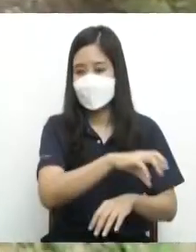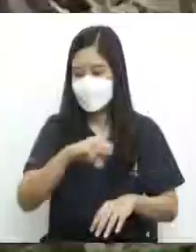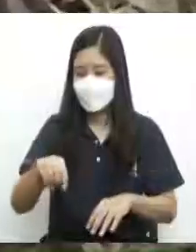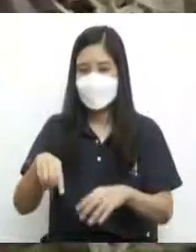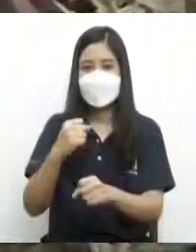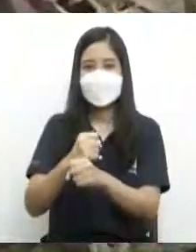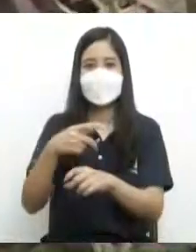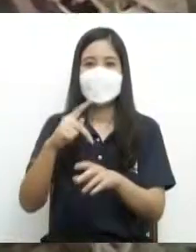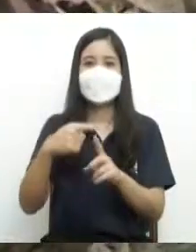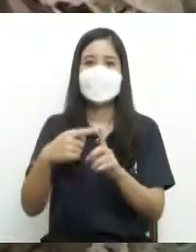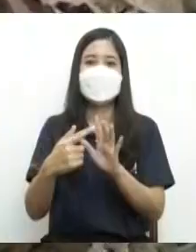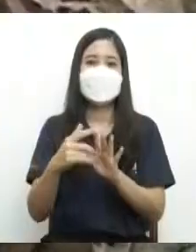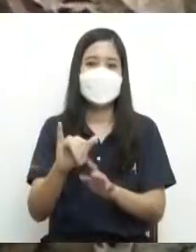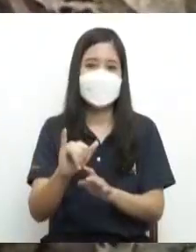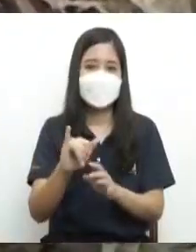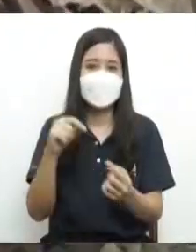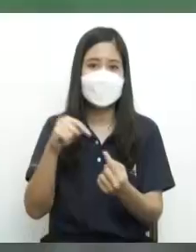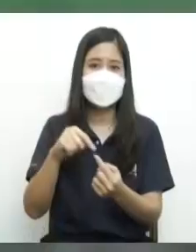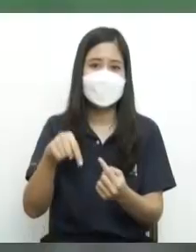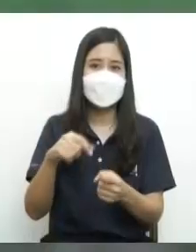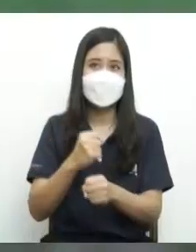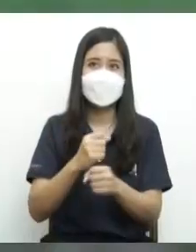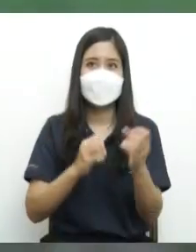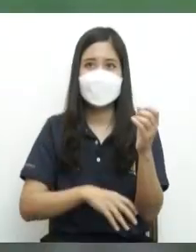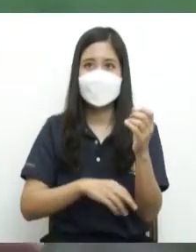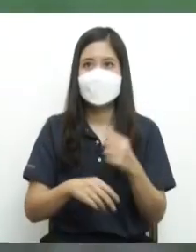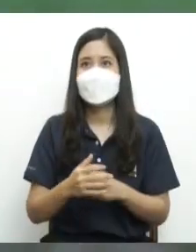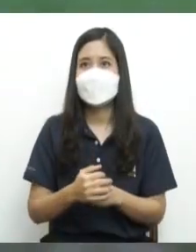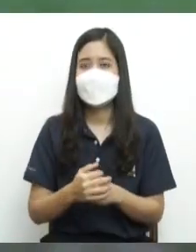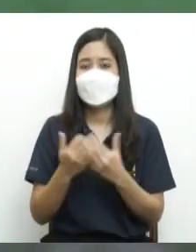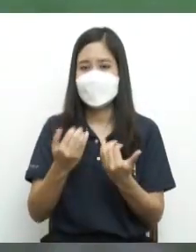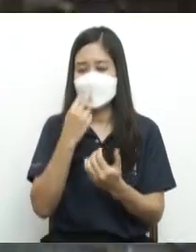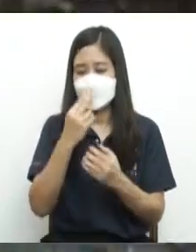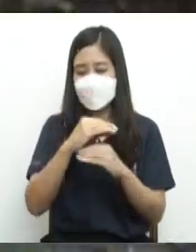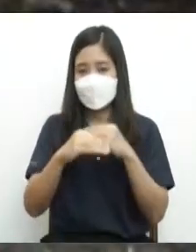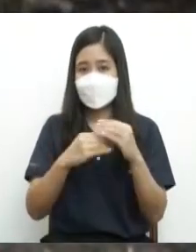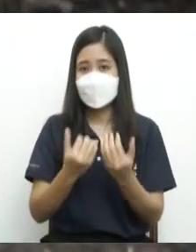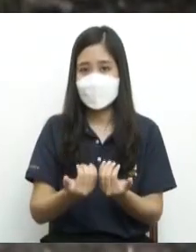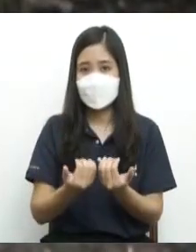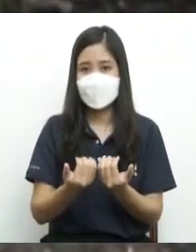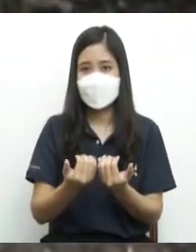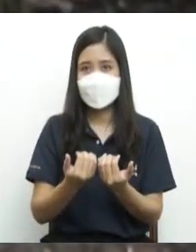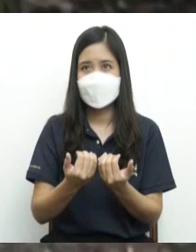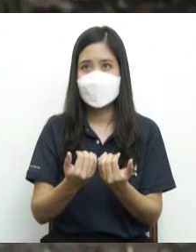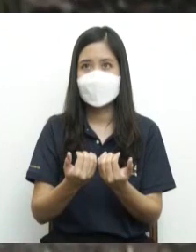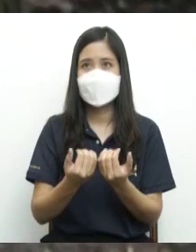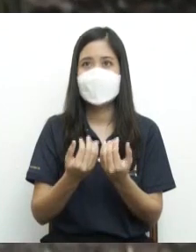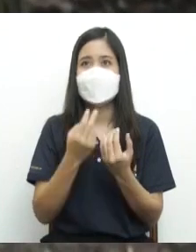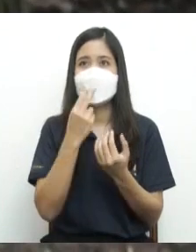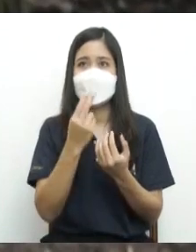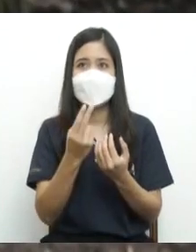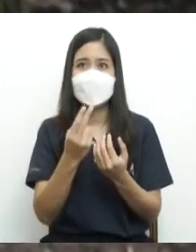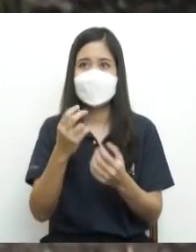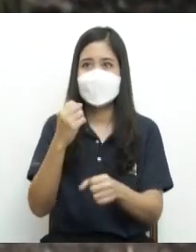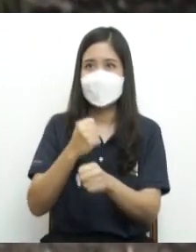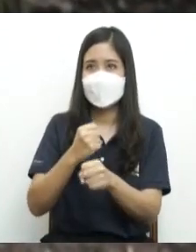คะมาจัดการในเรื่องของปุ๋ยนะคะจะเห็นว่าในโครงการพระราชดำริของเราเนี่ยเศษใบไม้ค่อนข้างมากนะคะเราก็จะมาทำ